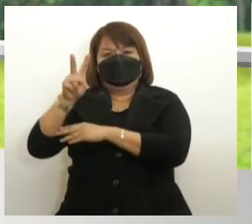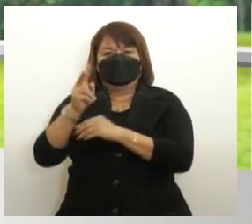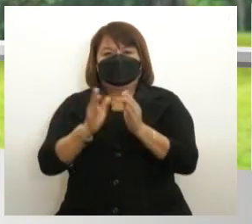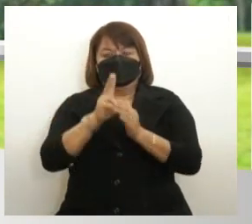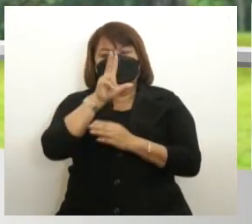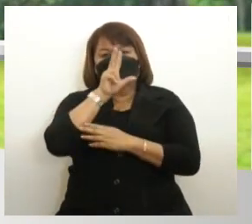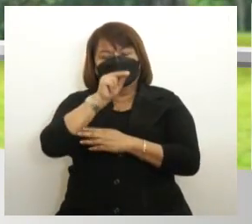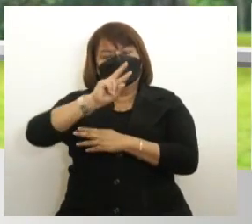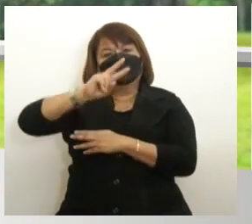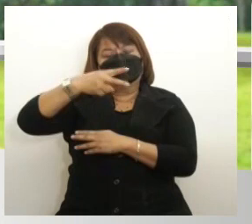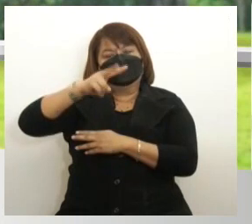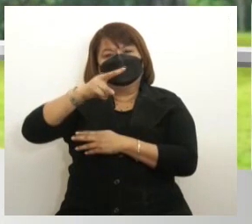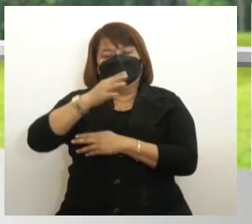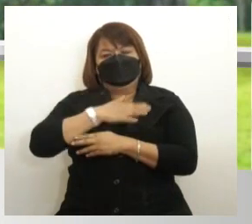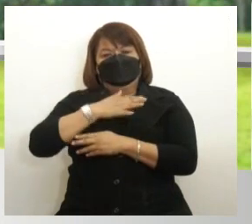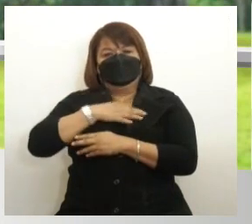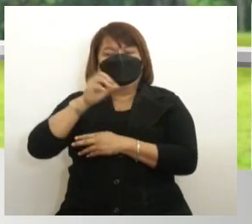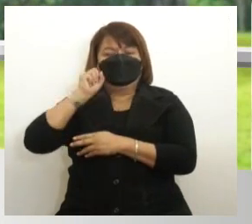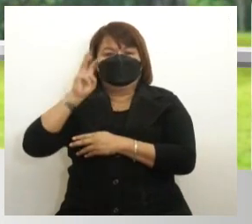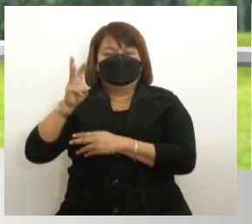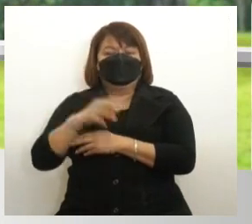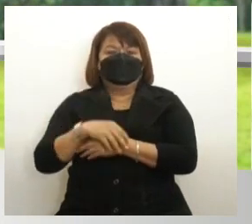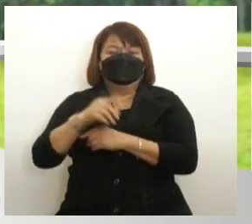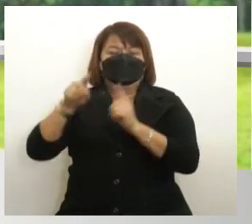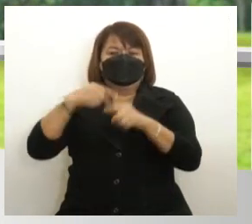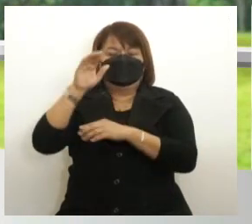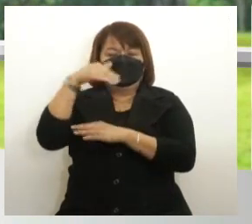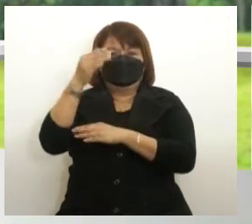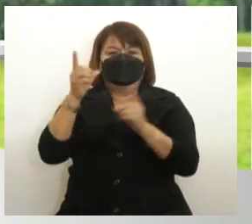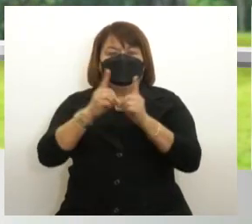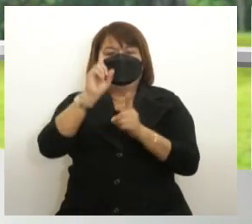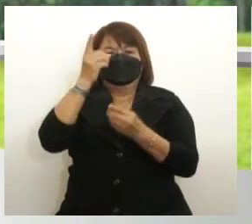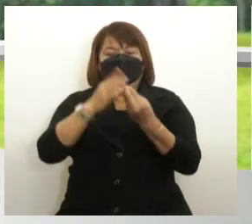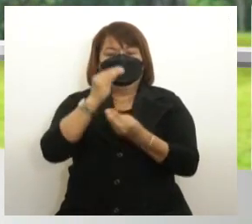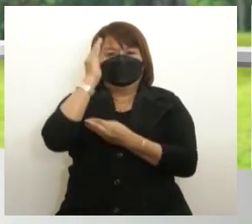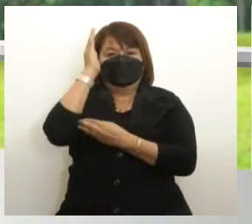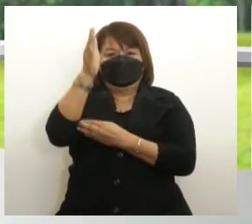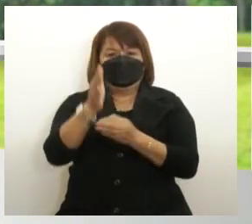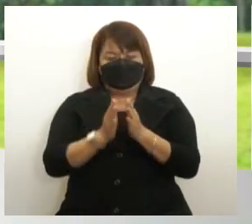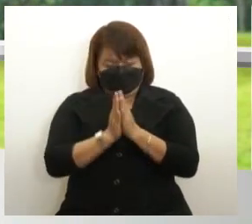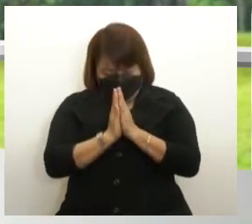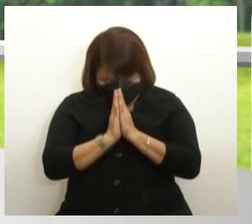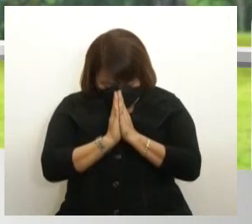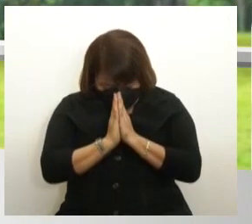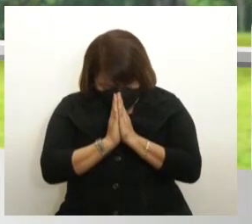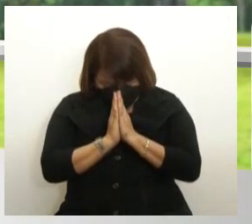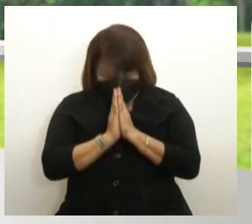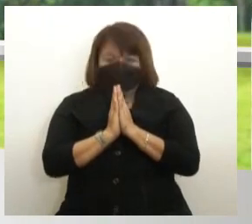ดาอุ่นสอนล่ามภาษามือและดิฉันสุวิมลอินทรีย์ต้องลากันไปก่อนพบกันใหม่สัปดาห์หน้านะคะสวัสดีค่ะ